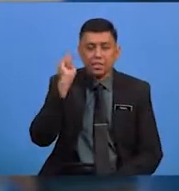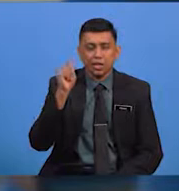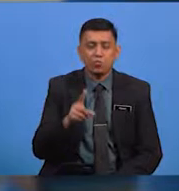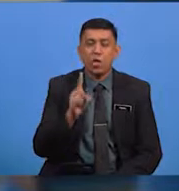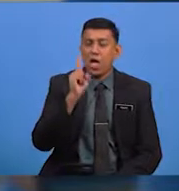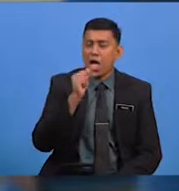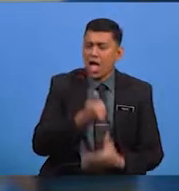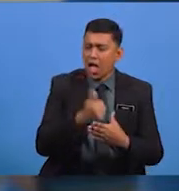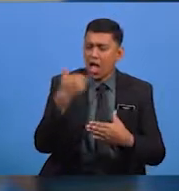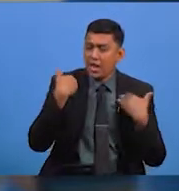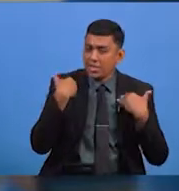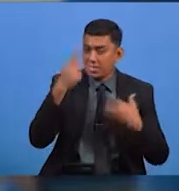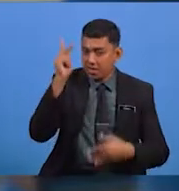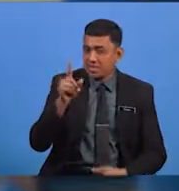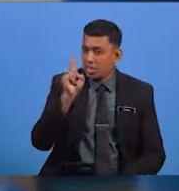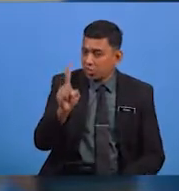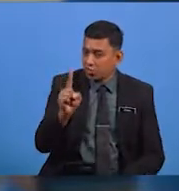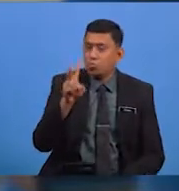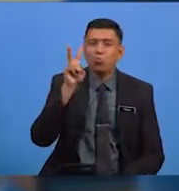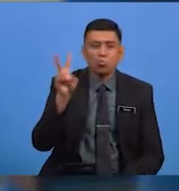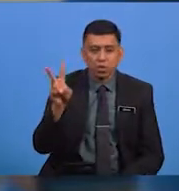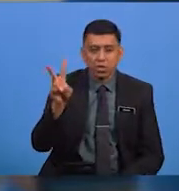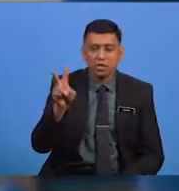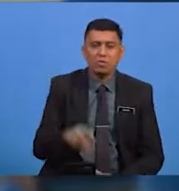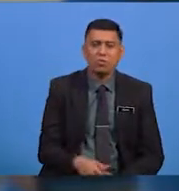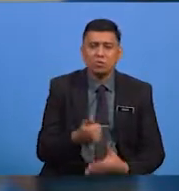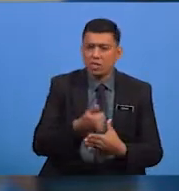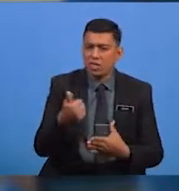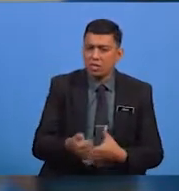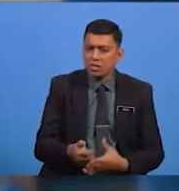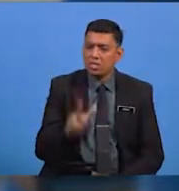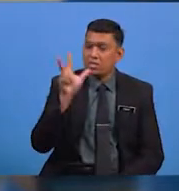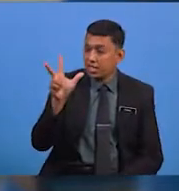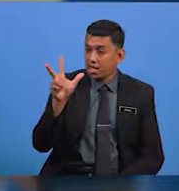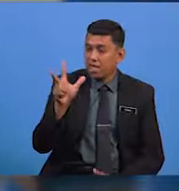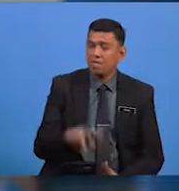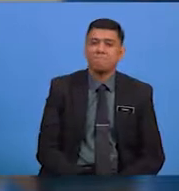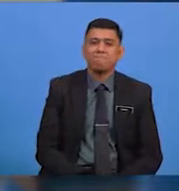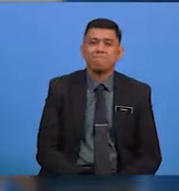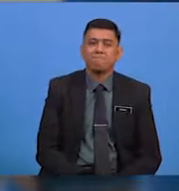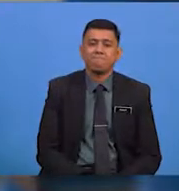Adakah satu, dua, ataupun tiga?